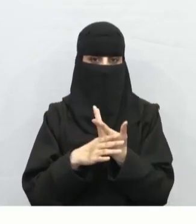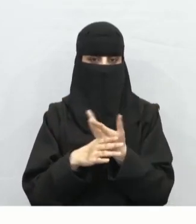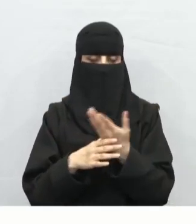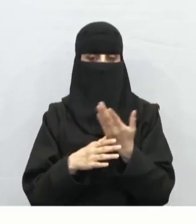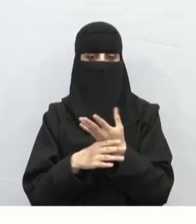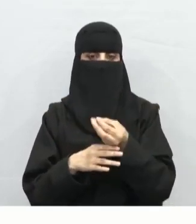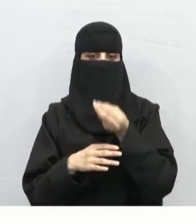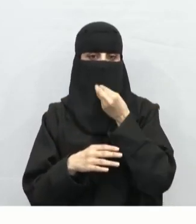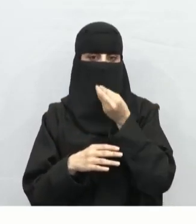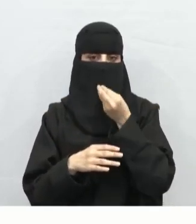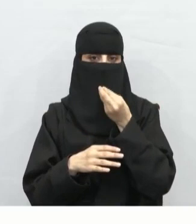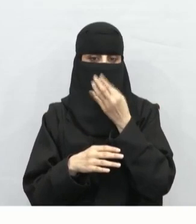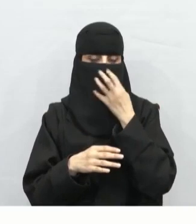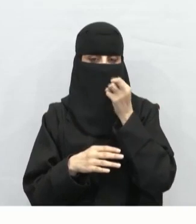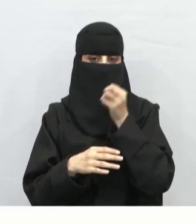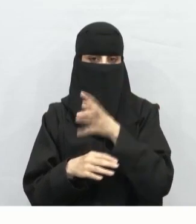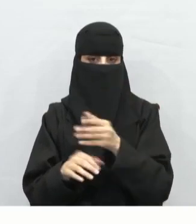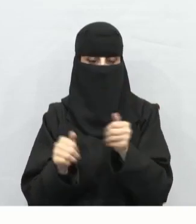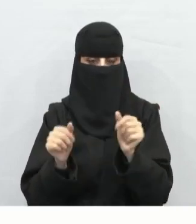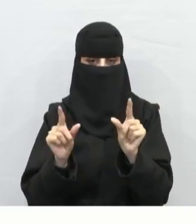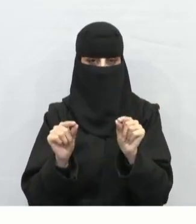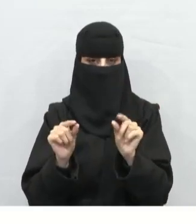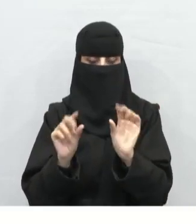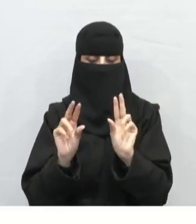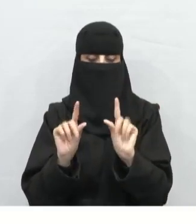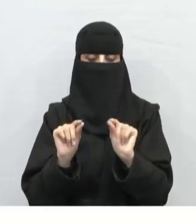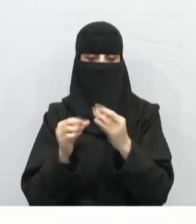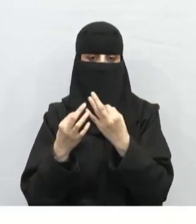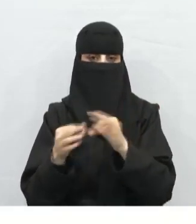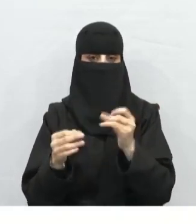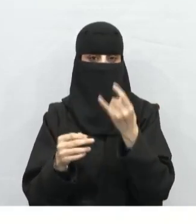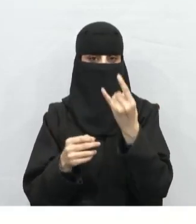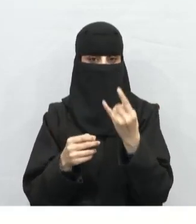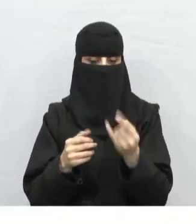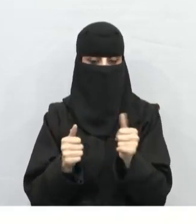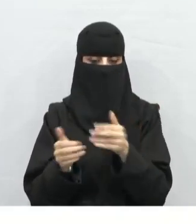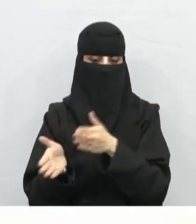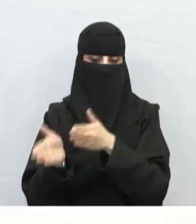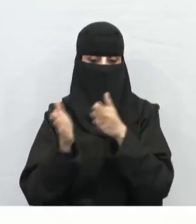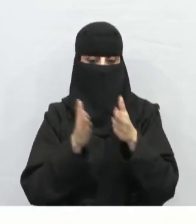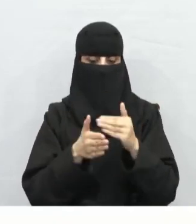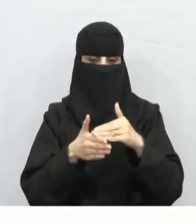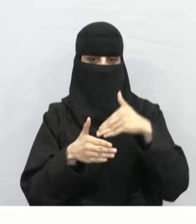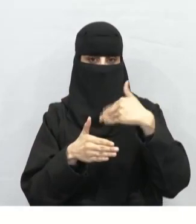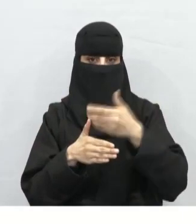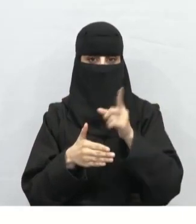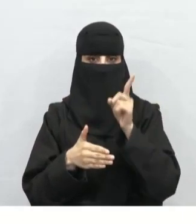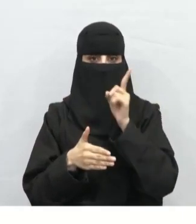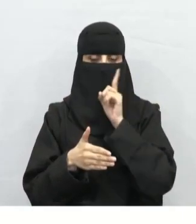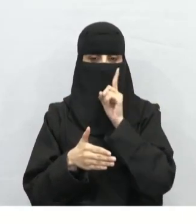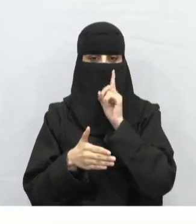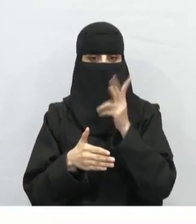احسنتم وبارك الله فيكم قراءه مميزه نكمل الان هنا